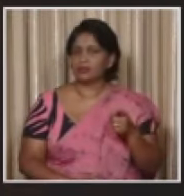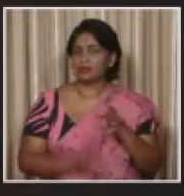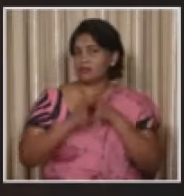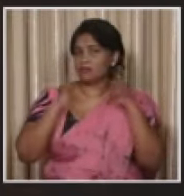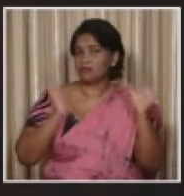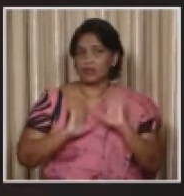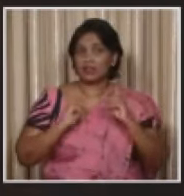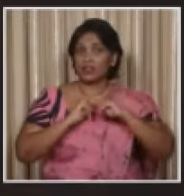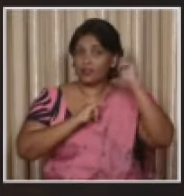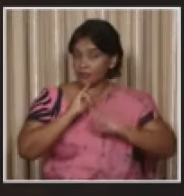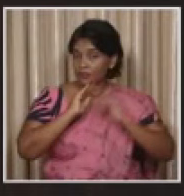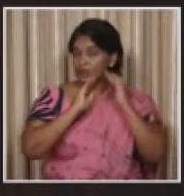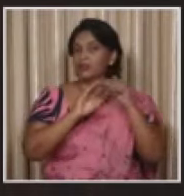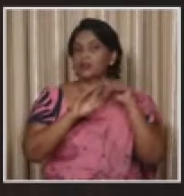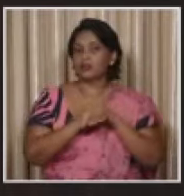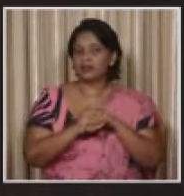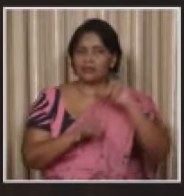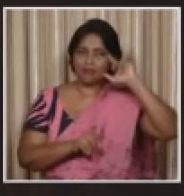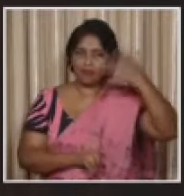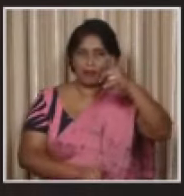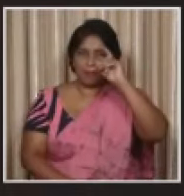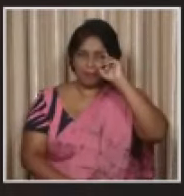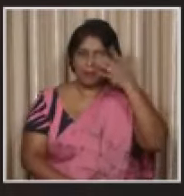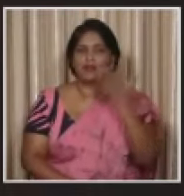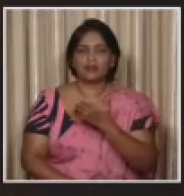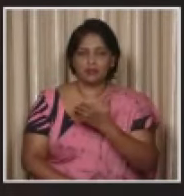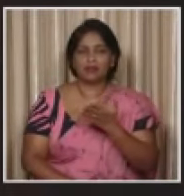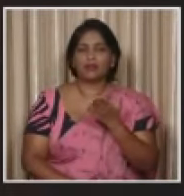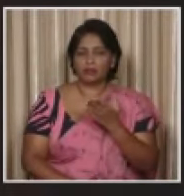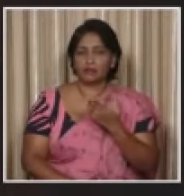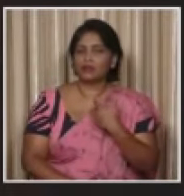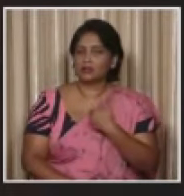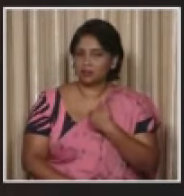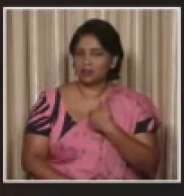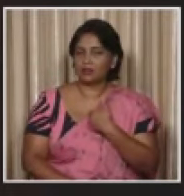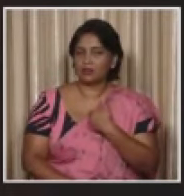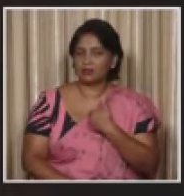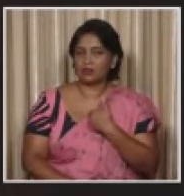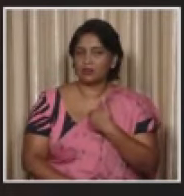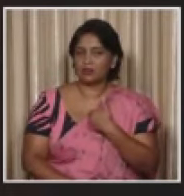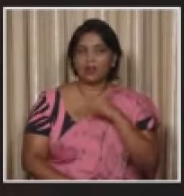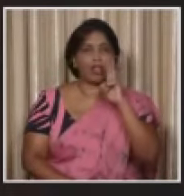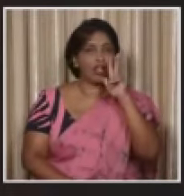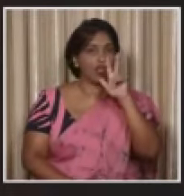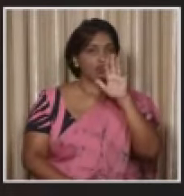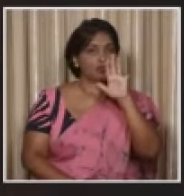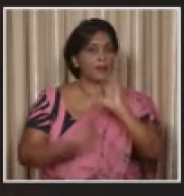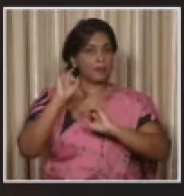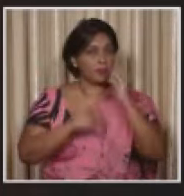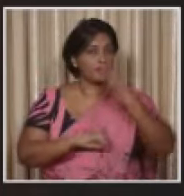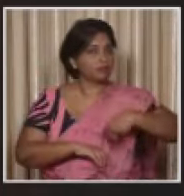ne, Visuddhal wala. Mar modaya dan ne. Visuddhal wala api, Anafi, siyata asu namanya ready kerja